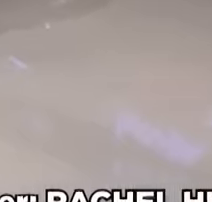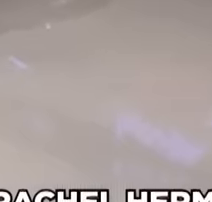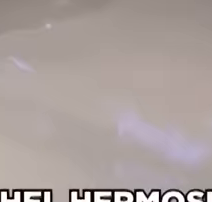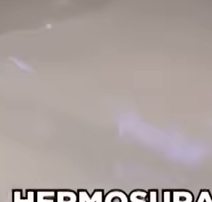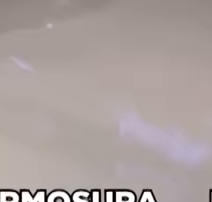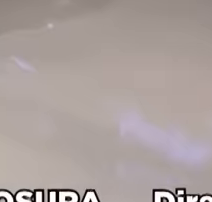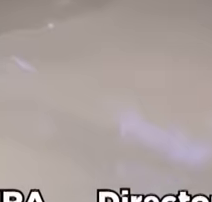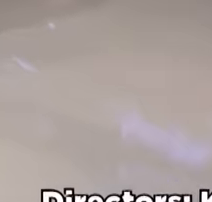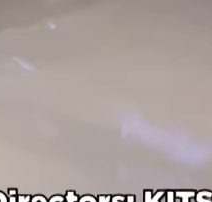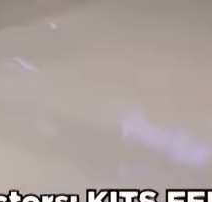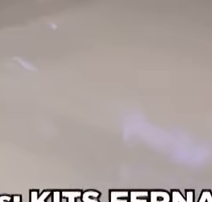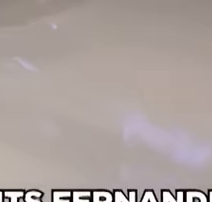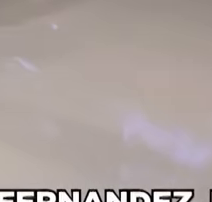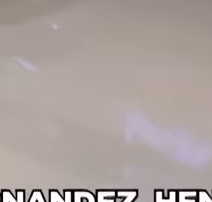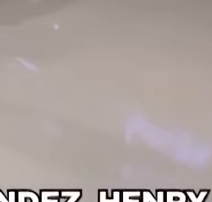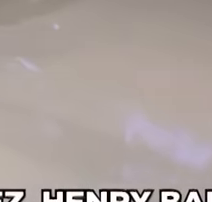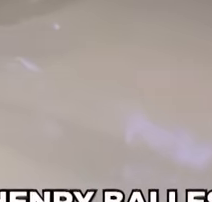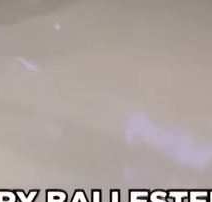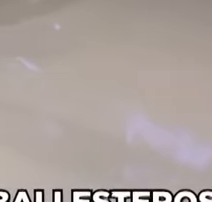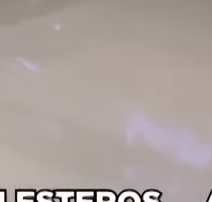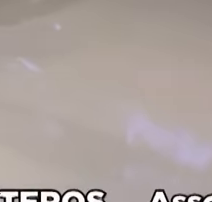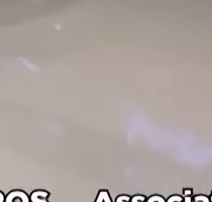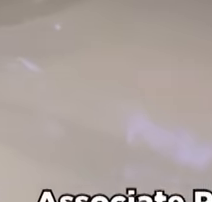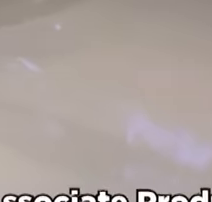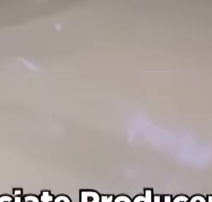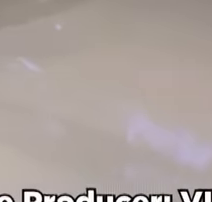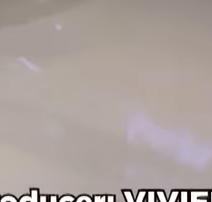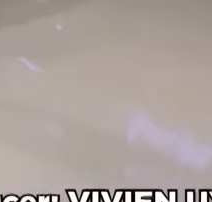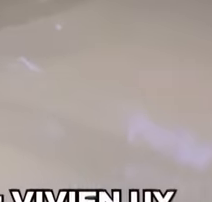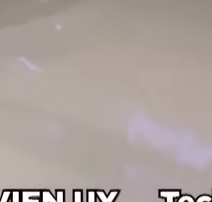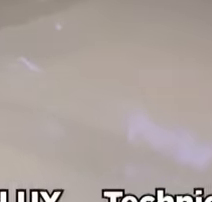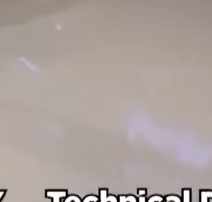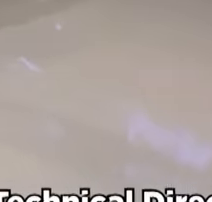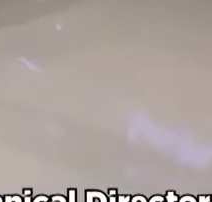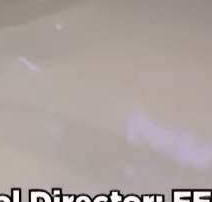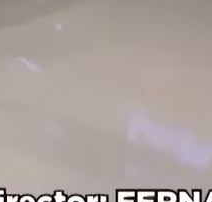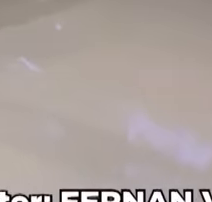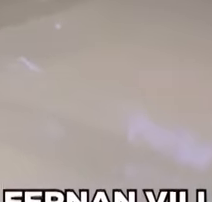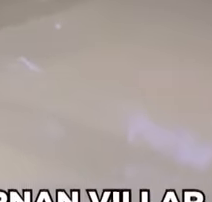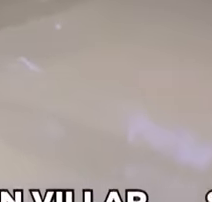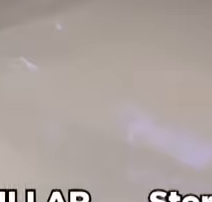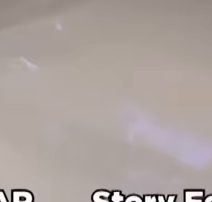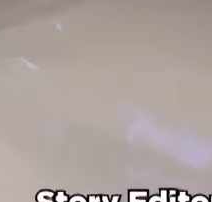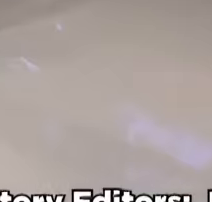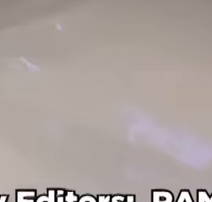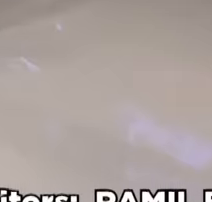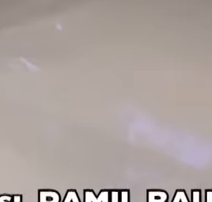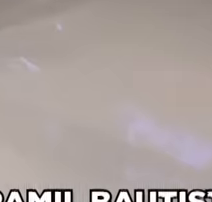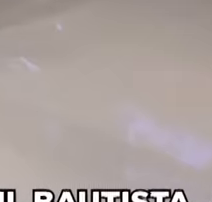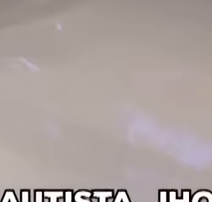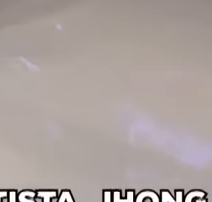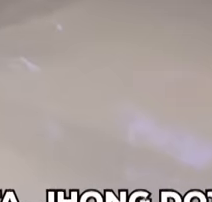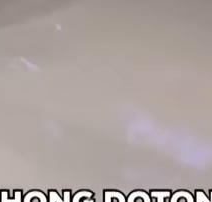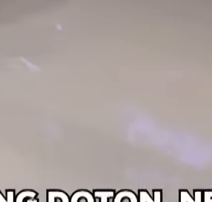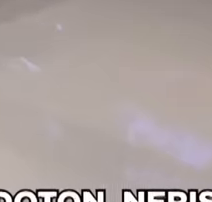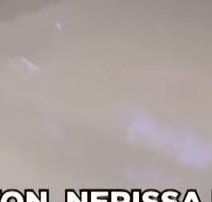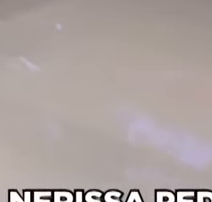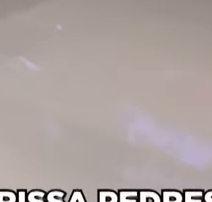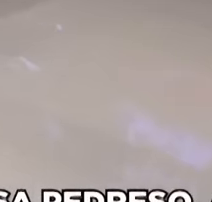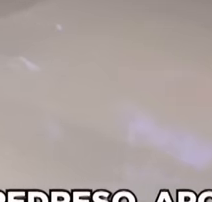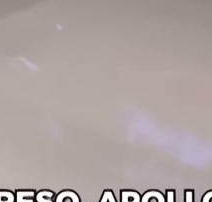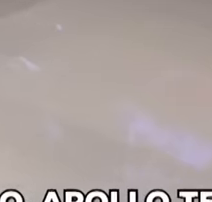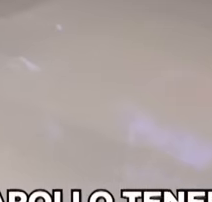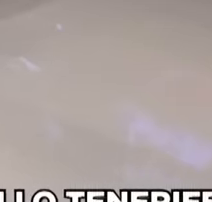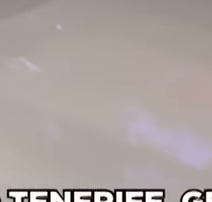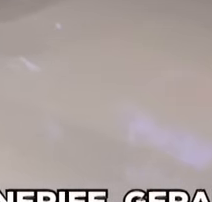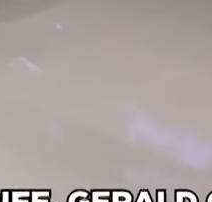Hindi, di ba? Ba't ko tatakutin yung sarili ko? Eh, hindi naman para sa iyo eh. Para sa mga nakakakita. Oh. Hindi, mga bata. Oh, mga bata. Tapos bibigyan mo ng